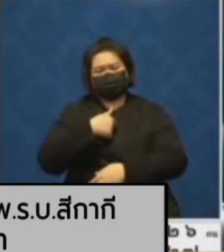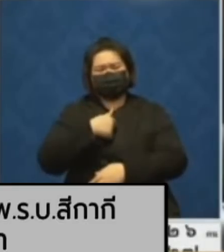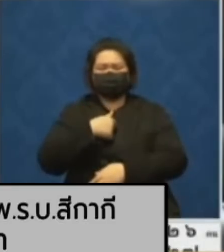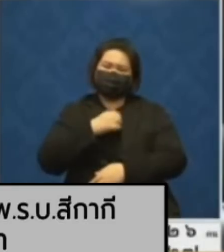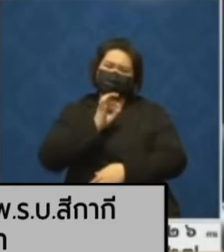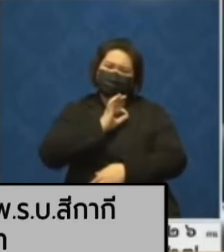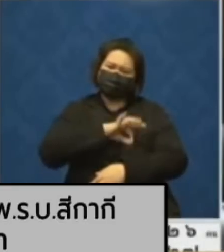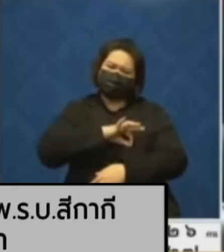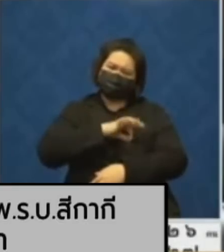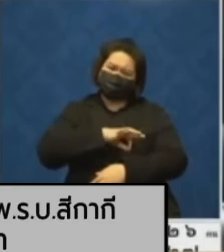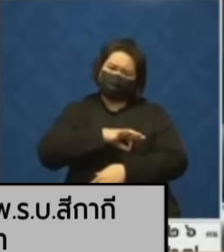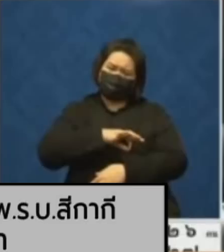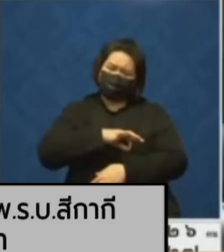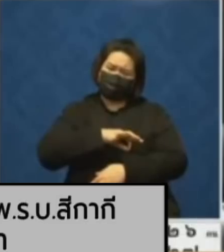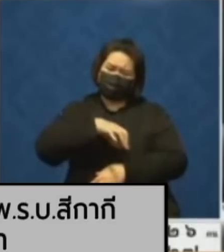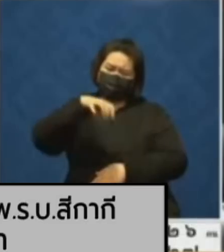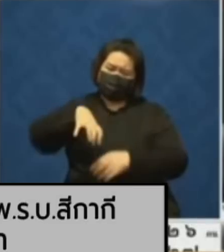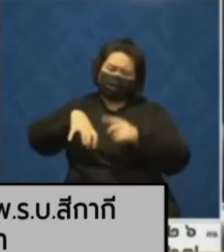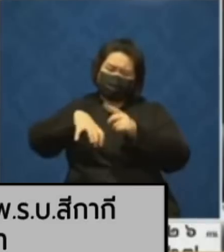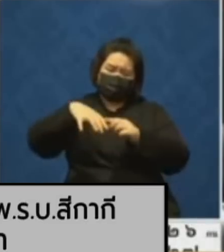เราไม่ต้องการทำลายองคกรนำรวจ